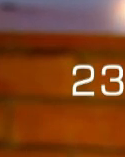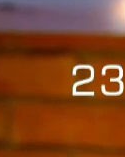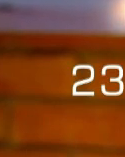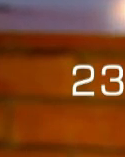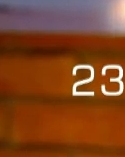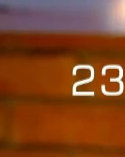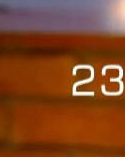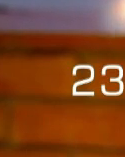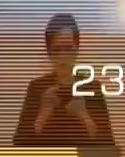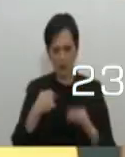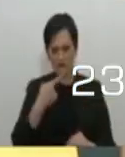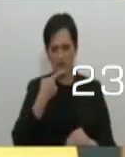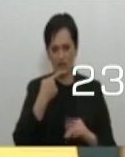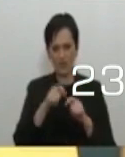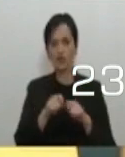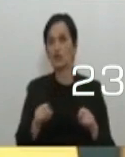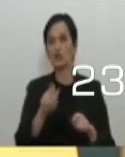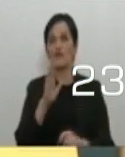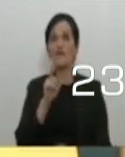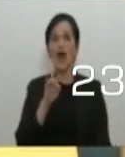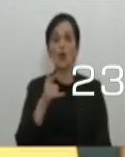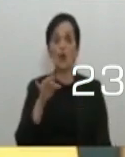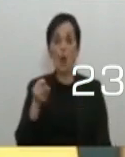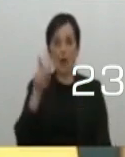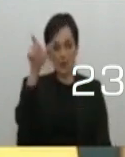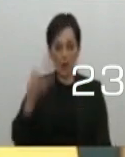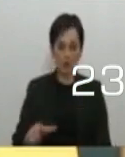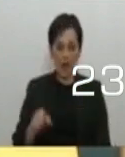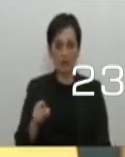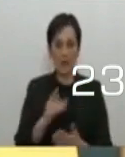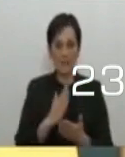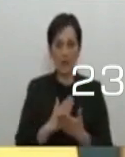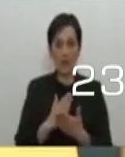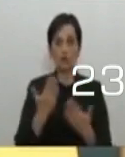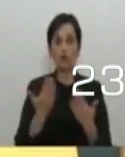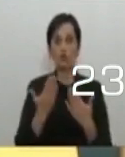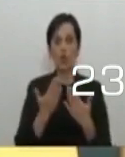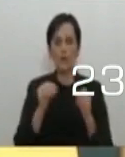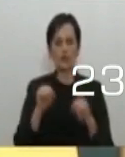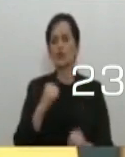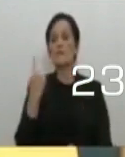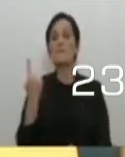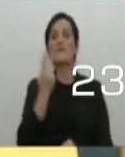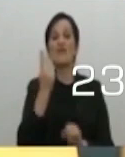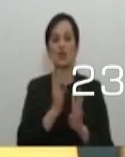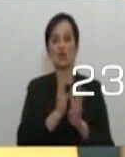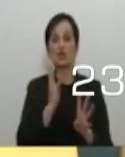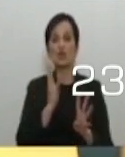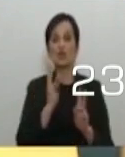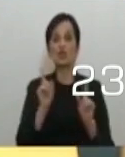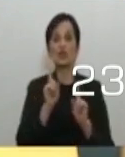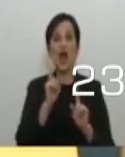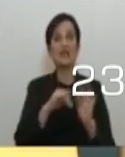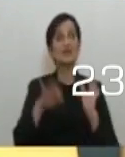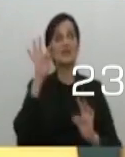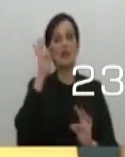მდინარიძის გამოსვლიდან. ვახტანგ გომელაური არის ის ადამიანი, რომელზეც შეიძლება პირველ რიგში ai răzcii